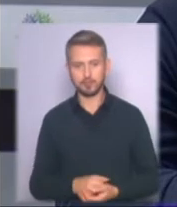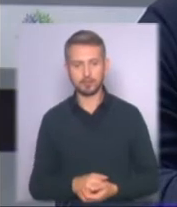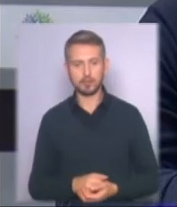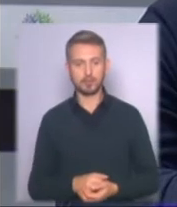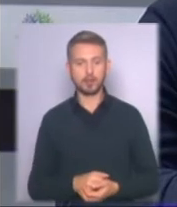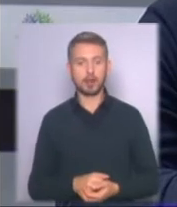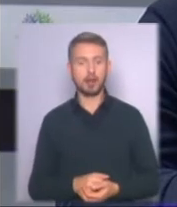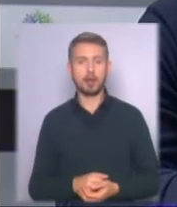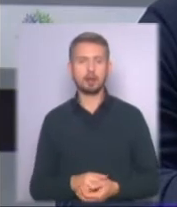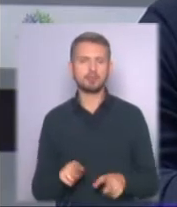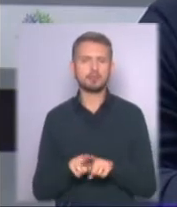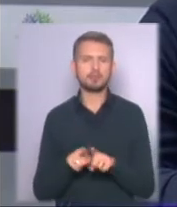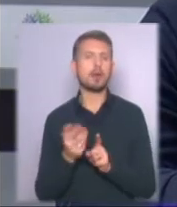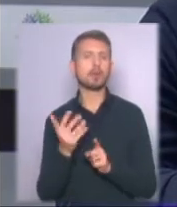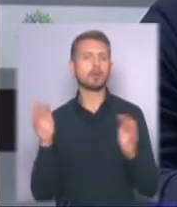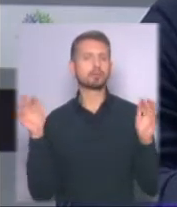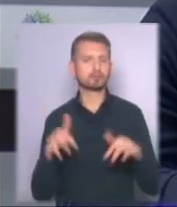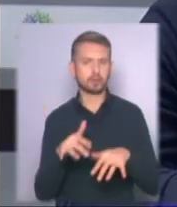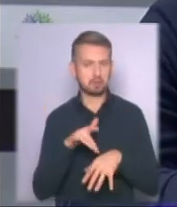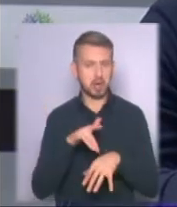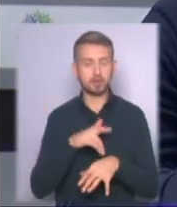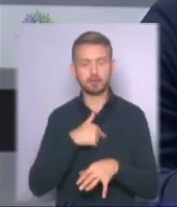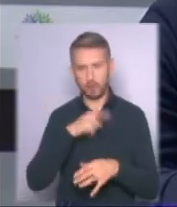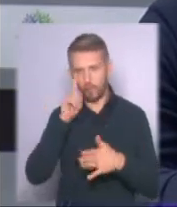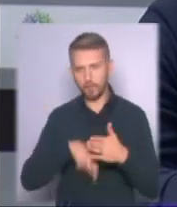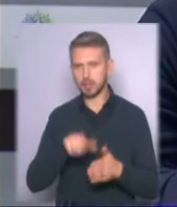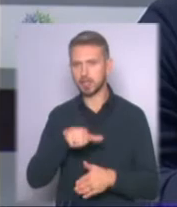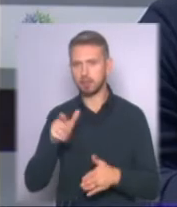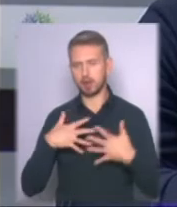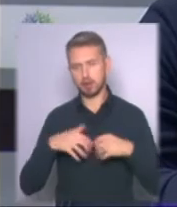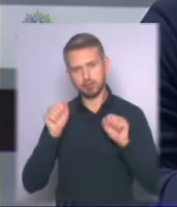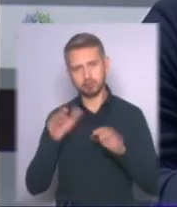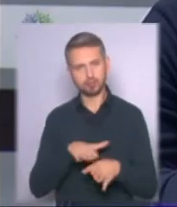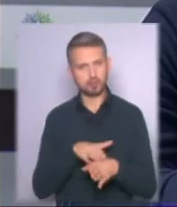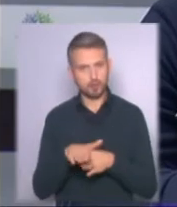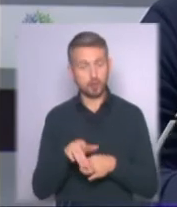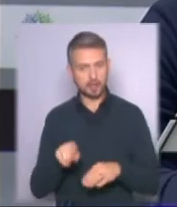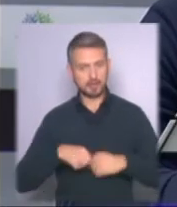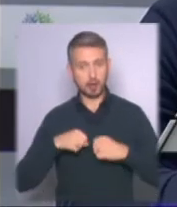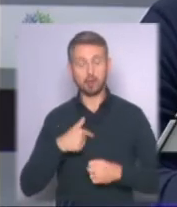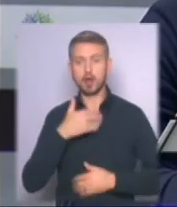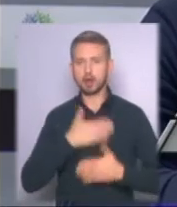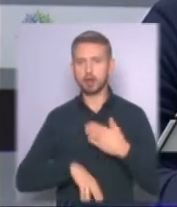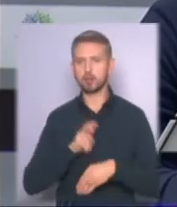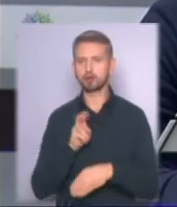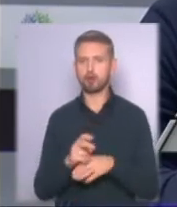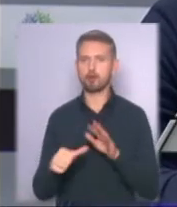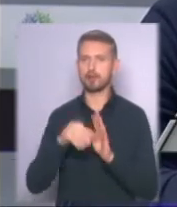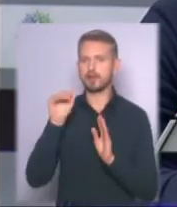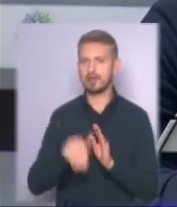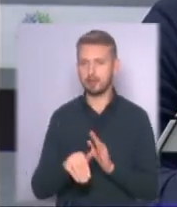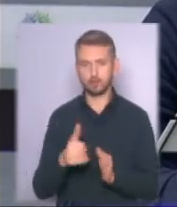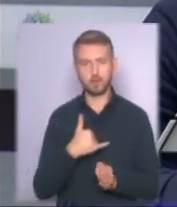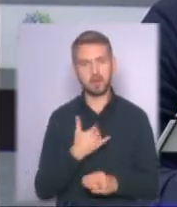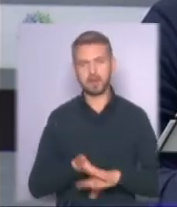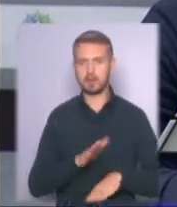пришло болельщиков, я уверен, что ребята отдают на поле всю душу, они стараются. Я рад, что пришло 6 тысяч. У нас сейчас непростая